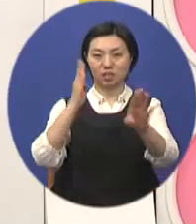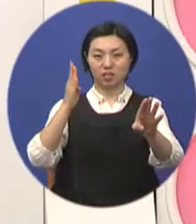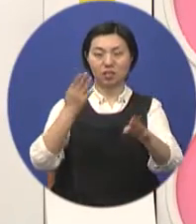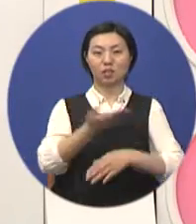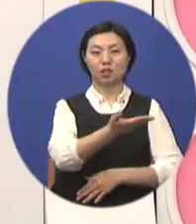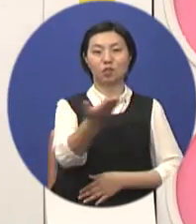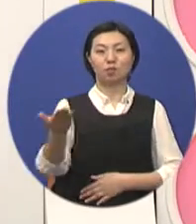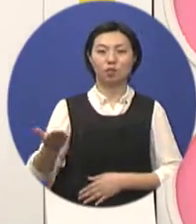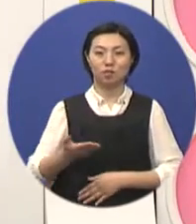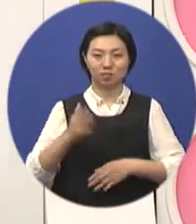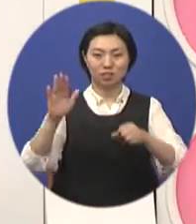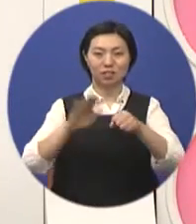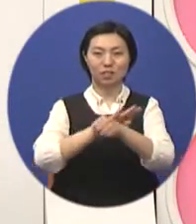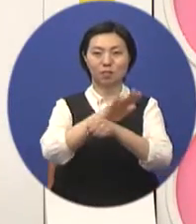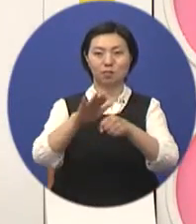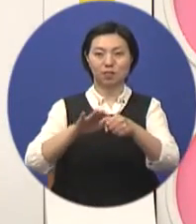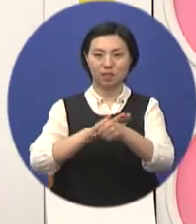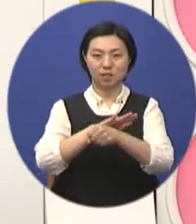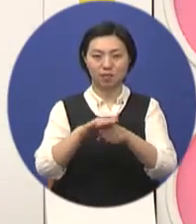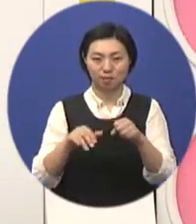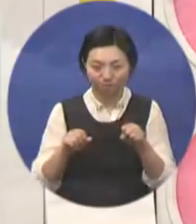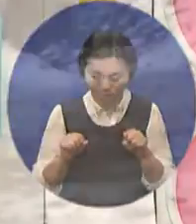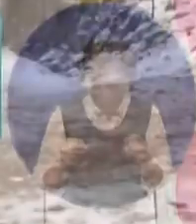시청자 여러분 사랑합니다. 사랑합니다.